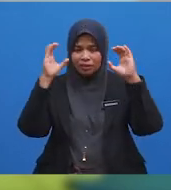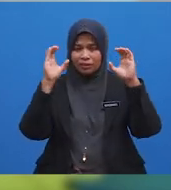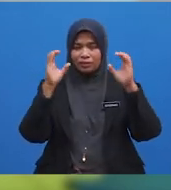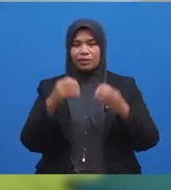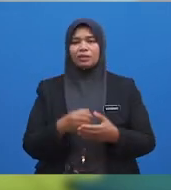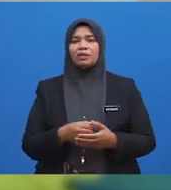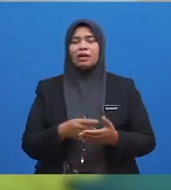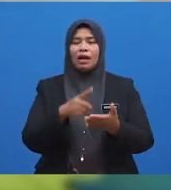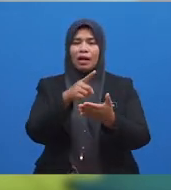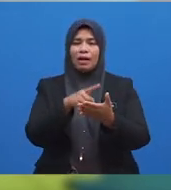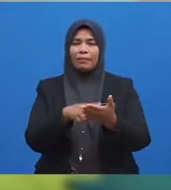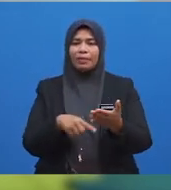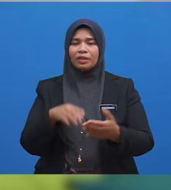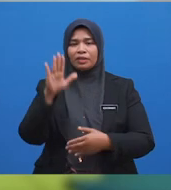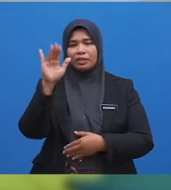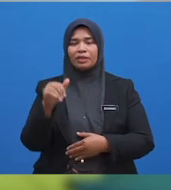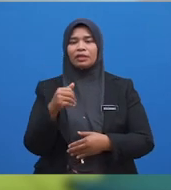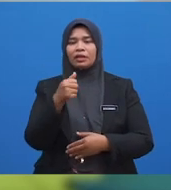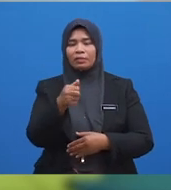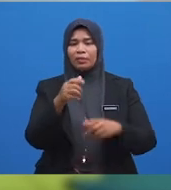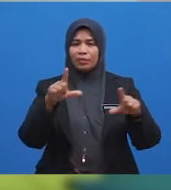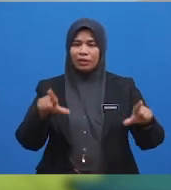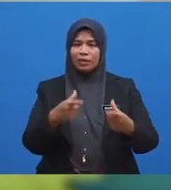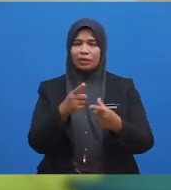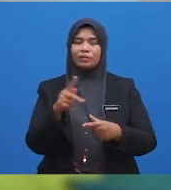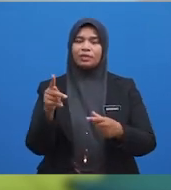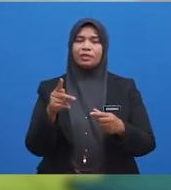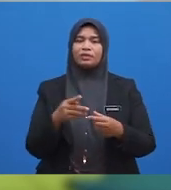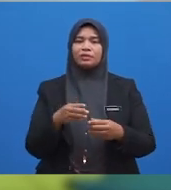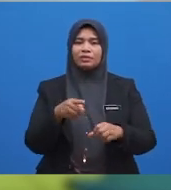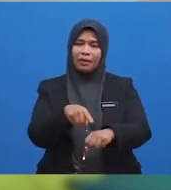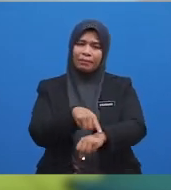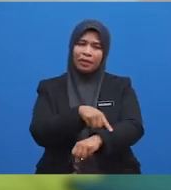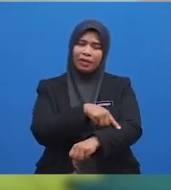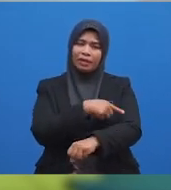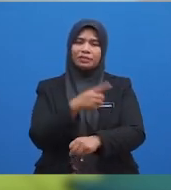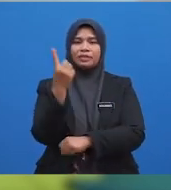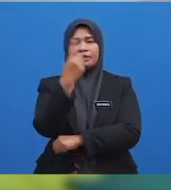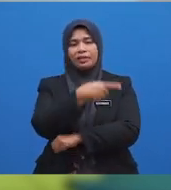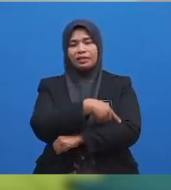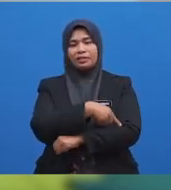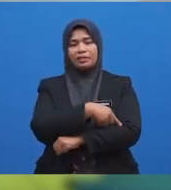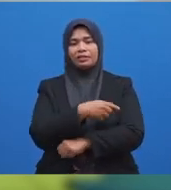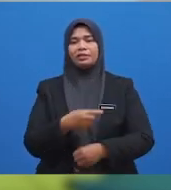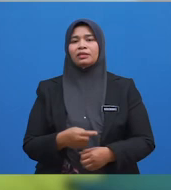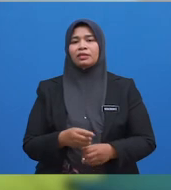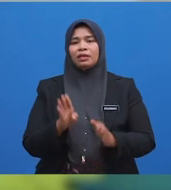go Apple yang kamu lakukan sepanjang hari